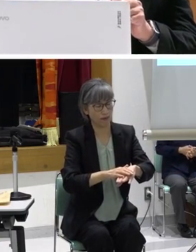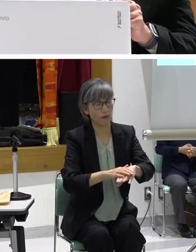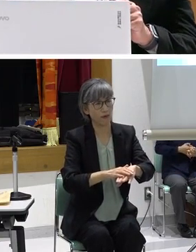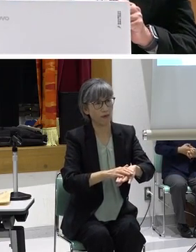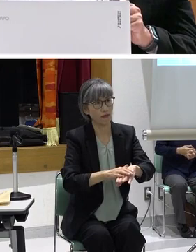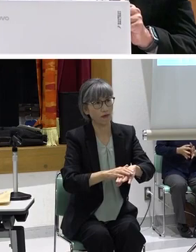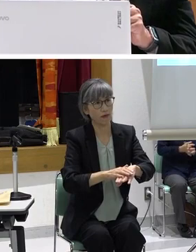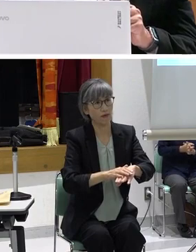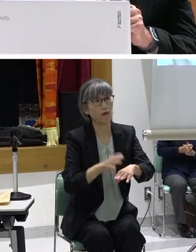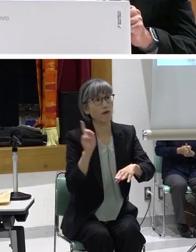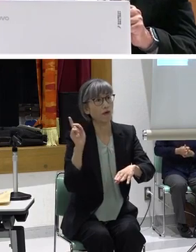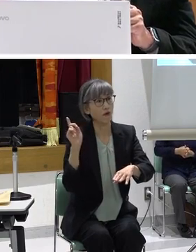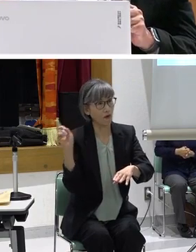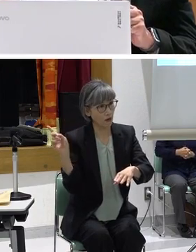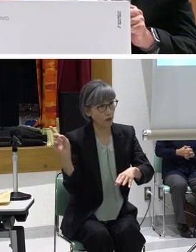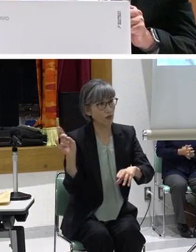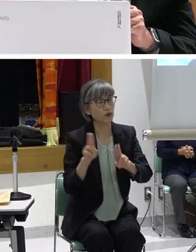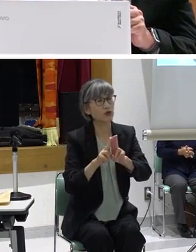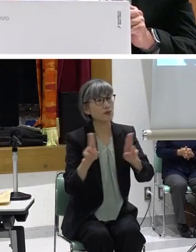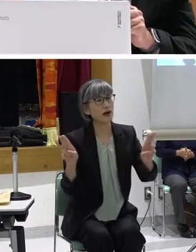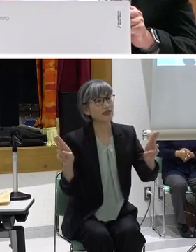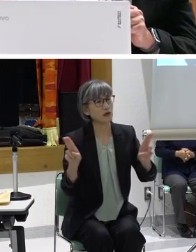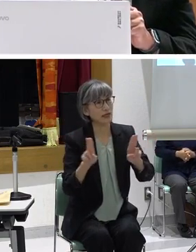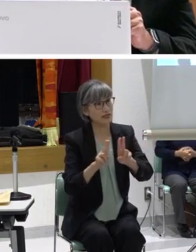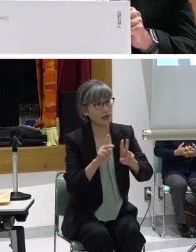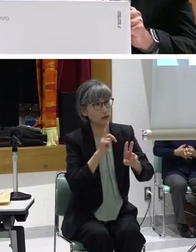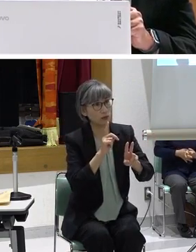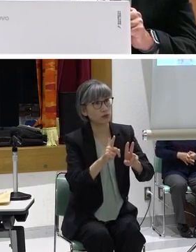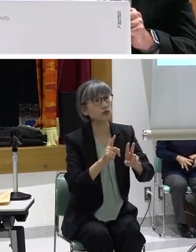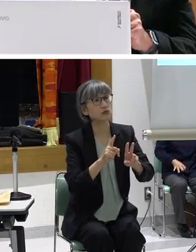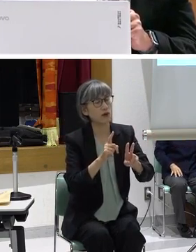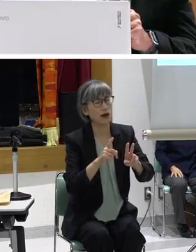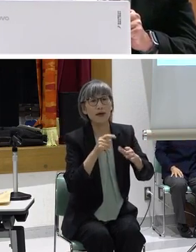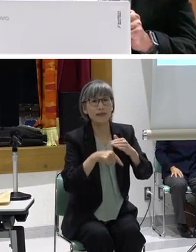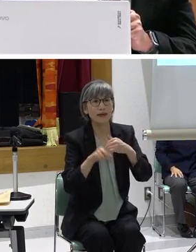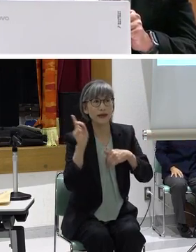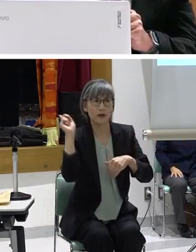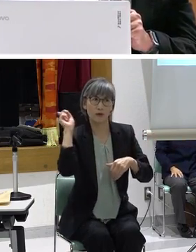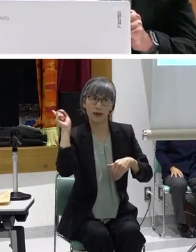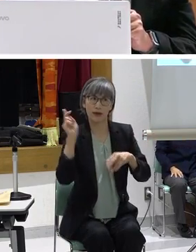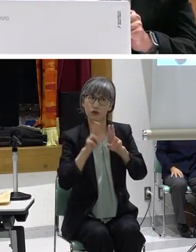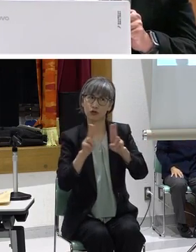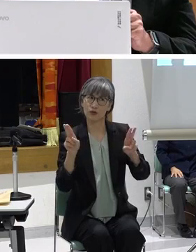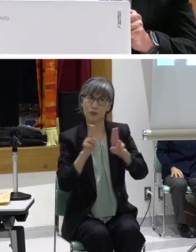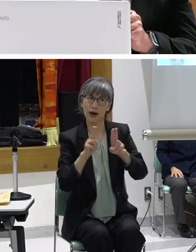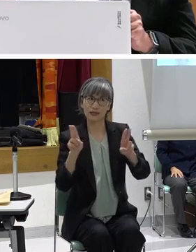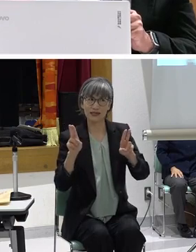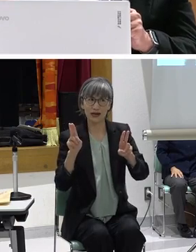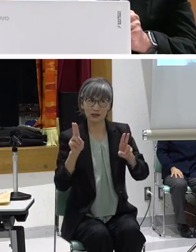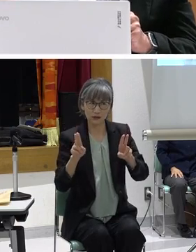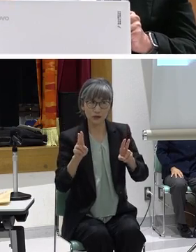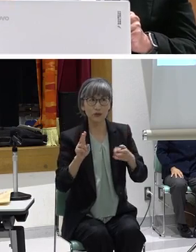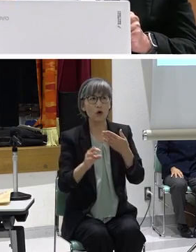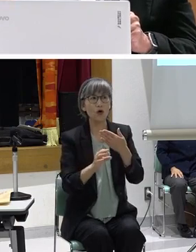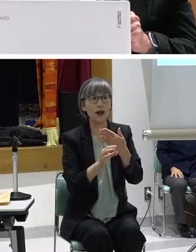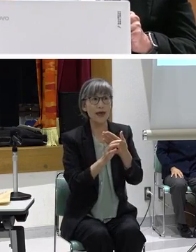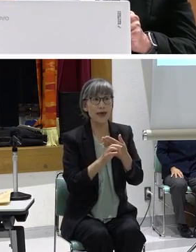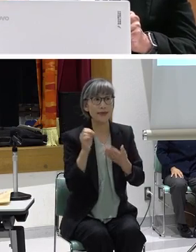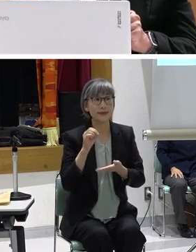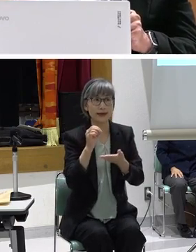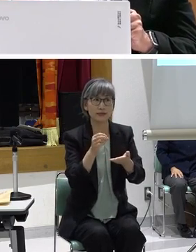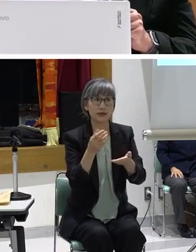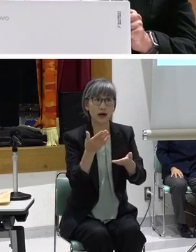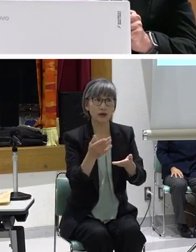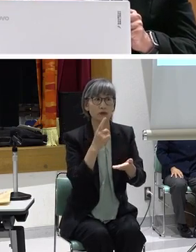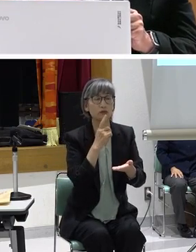でそのユニバーサルデザインっていうのはこういう、なぜこれをユニバーサルデザインの一つ例ということで出したかといいます